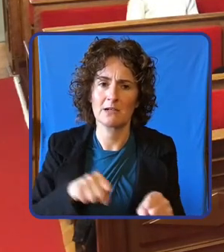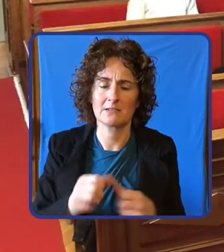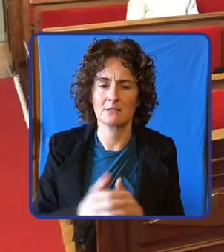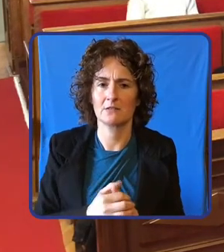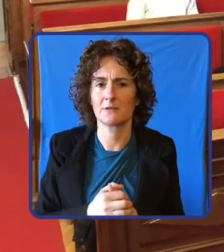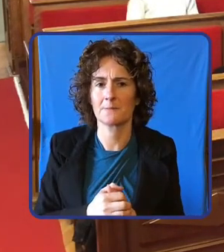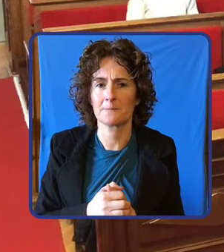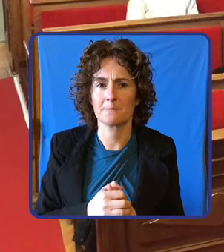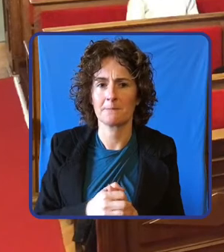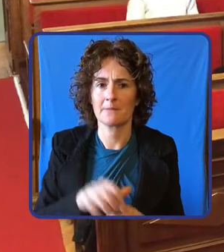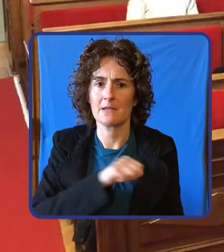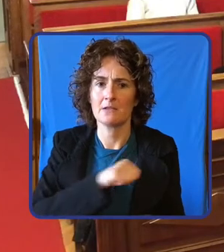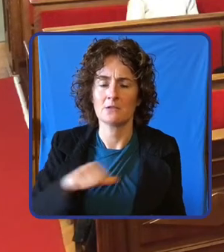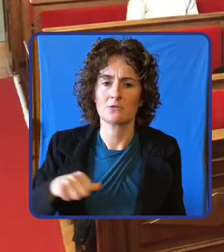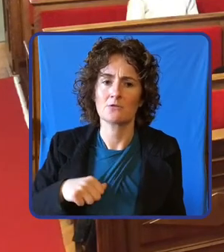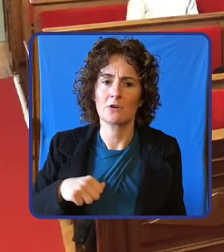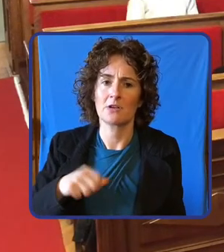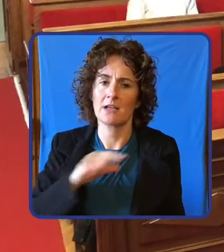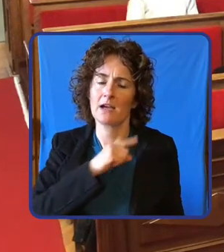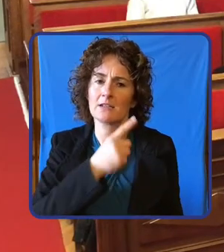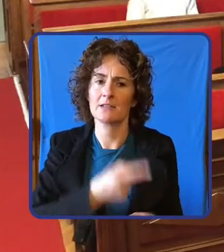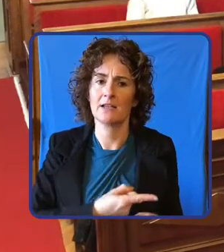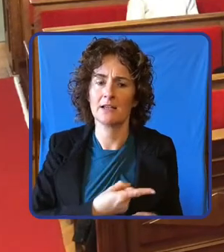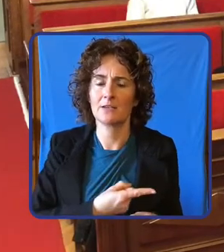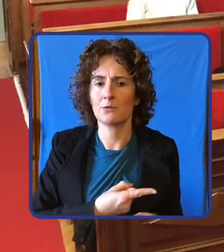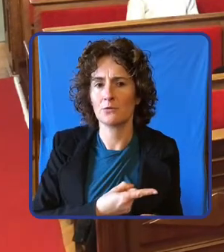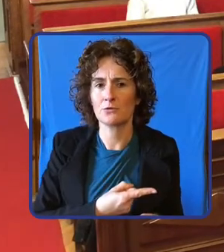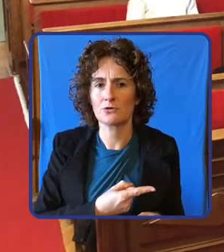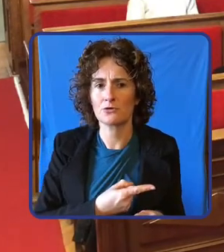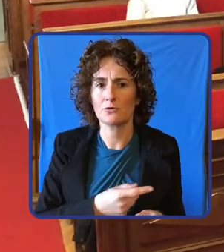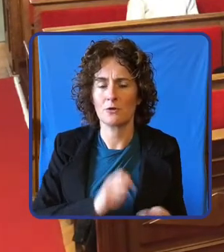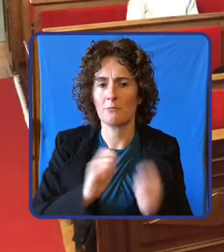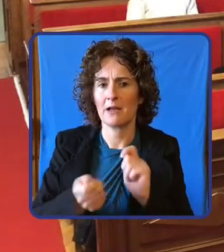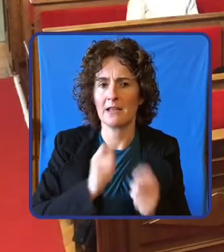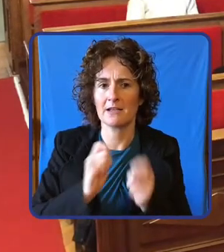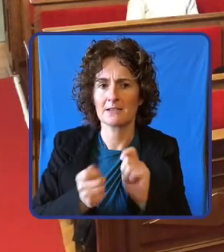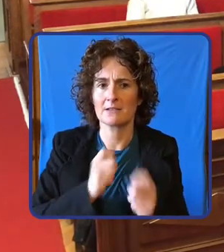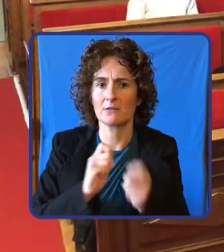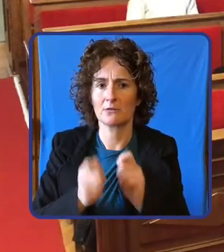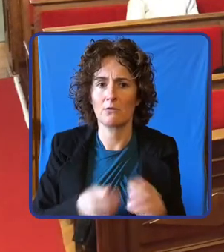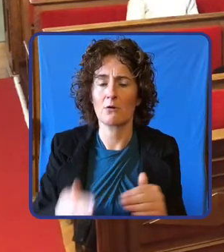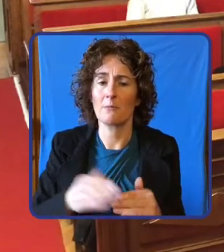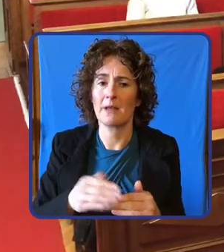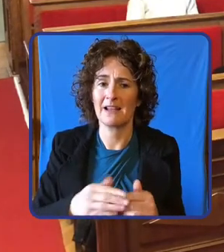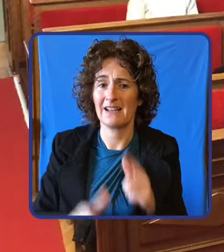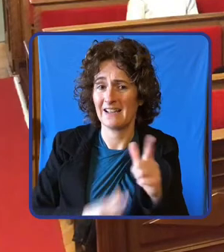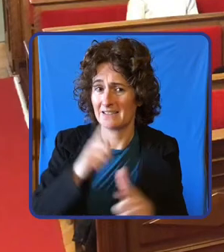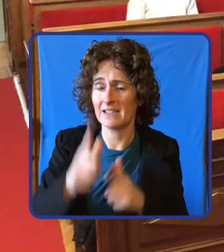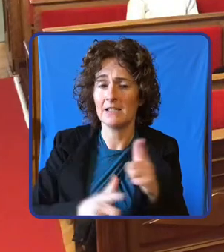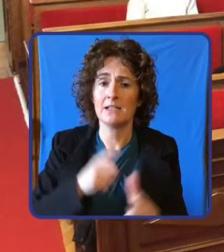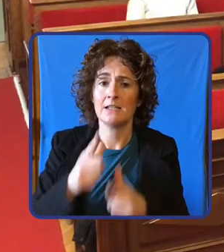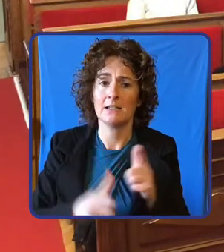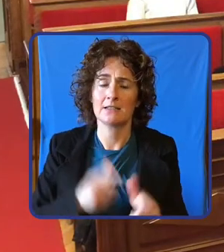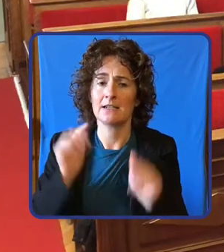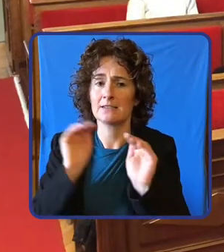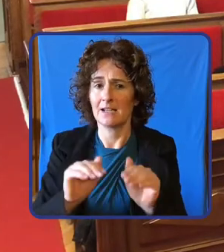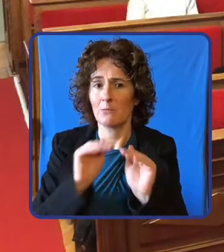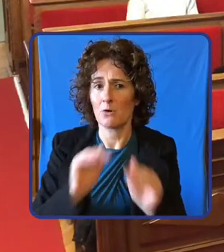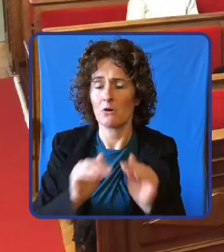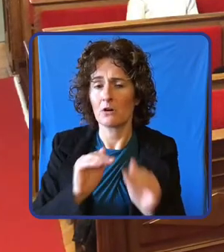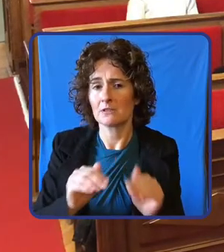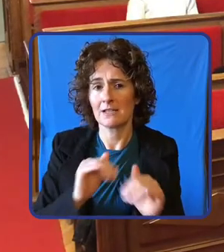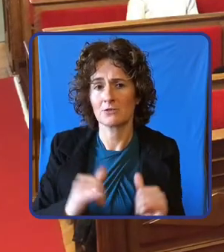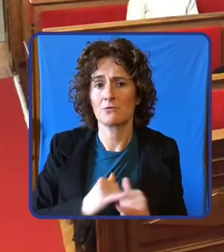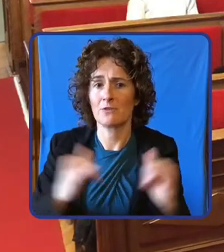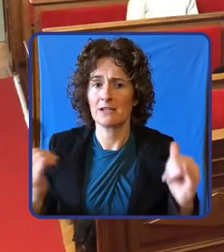A saját erős és pályázati források mellett hitelből való fejlesztések is szerepelnek a költségvetésben 610 millió forint összegben. Ugye